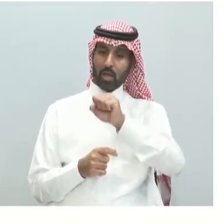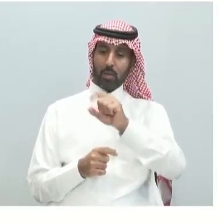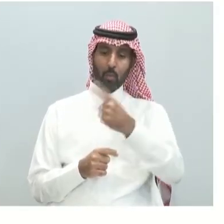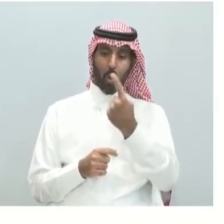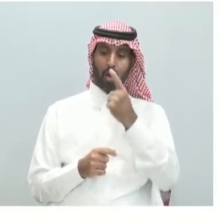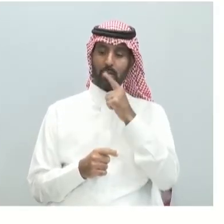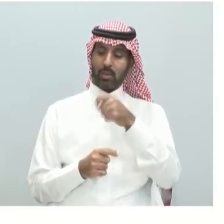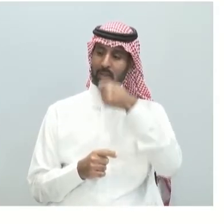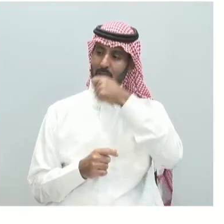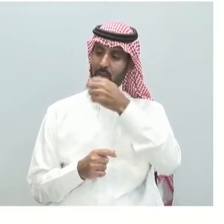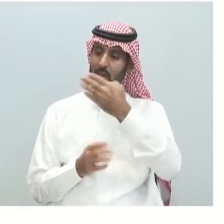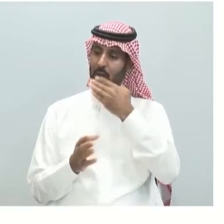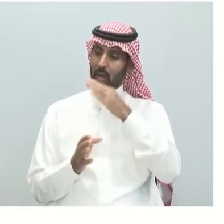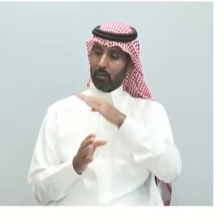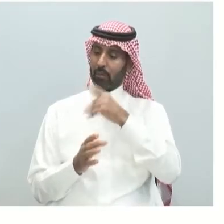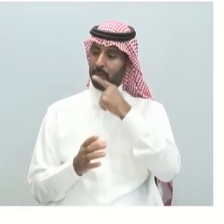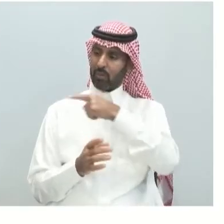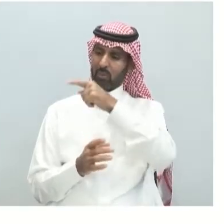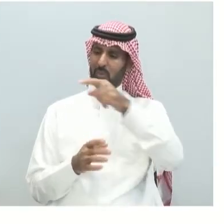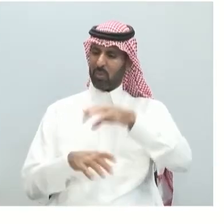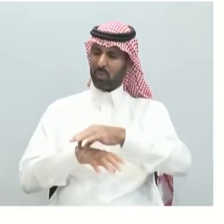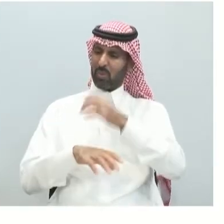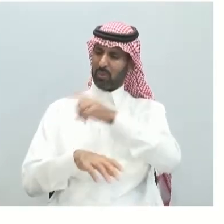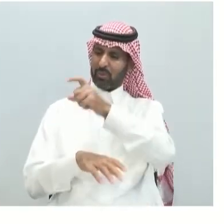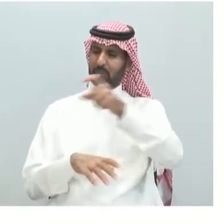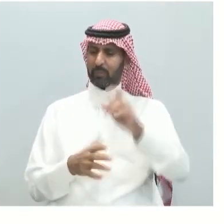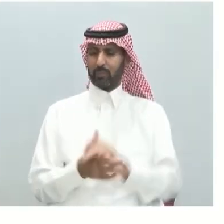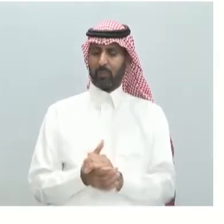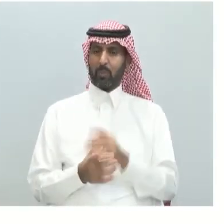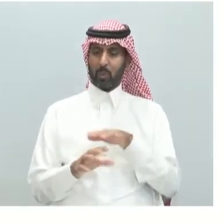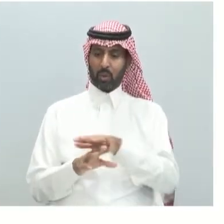يمنع انتقال الامراض من شخص لاخر